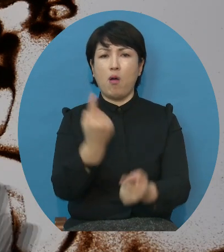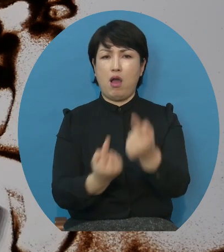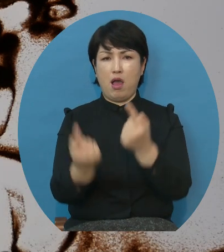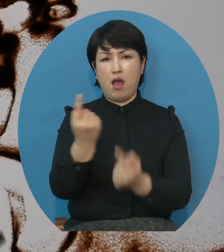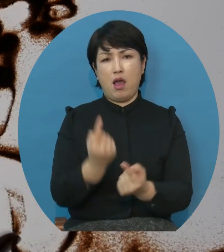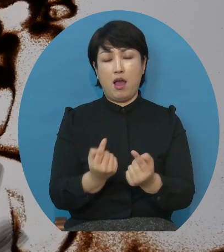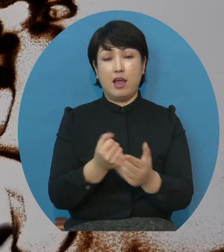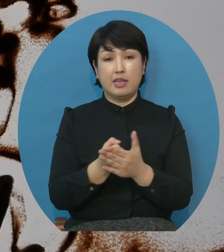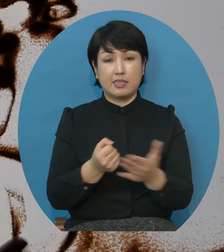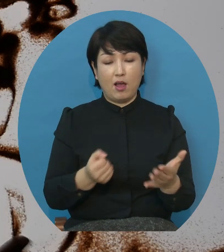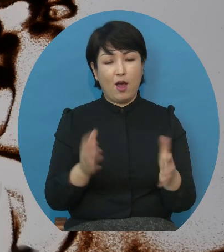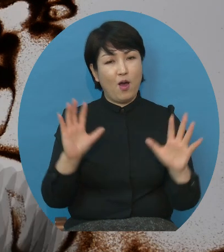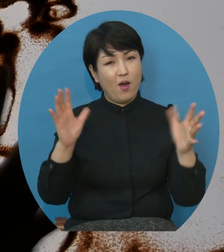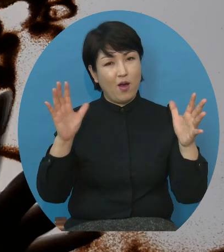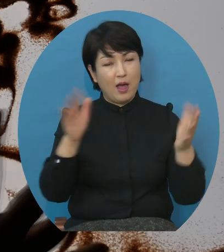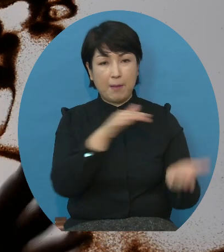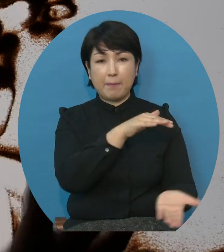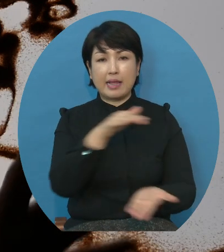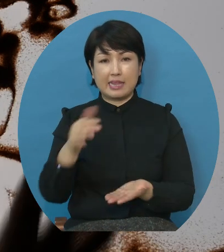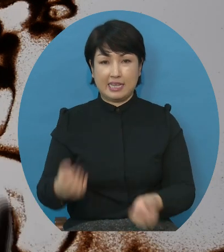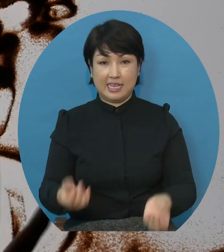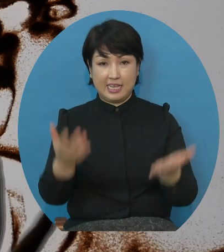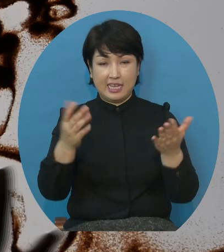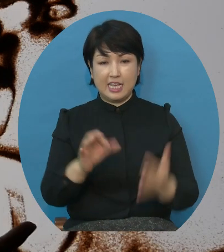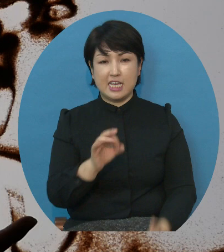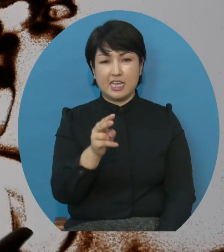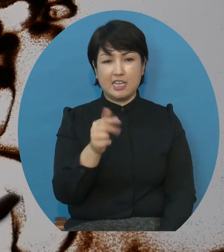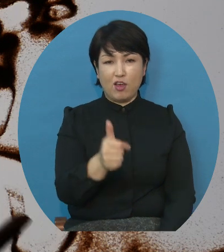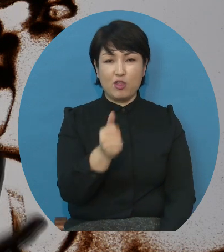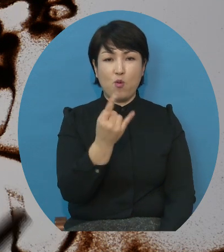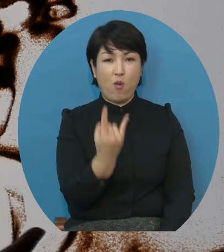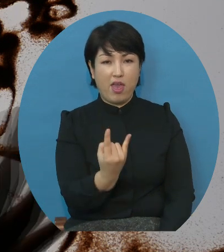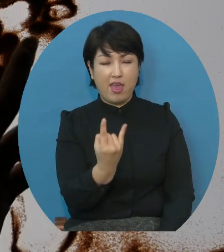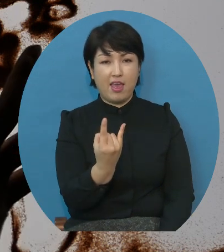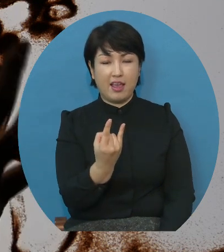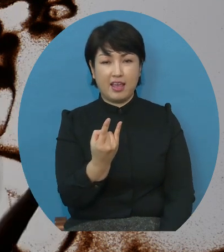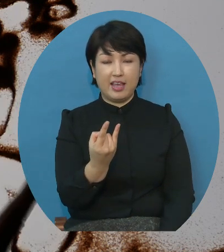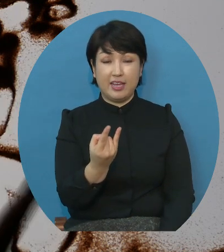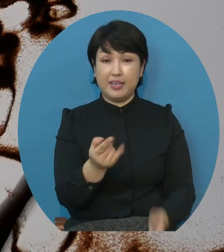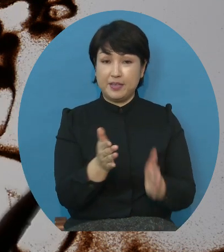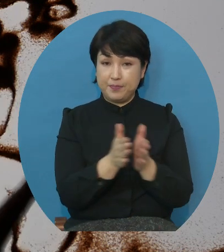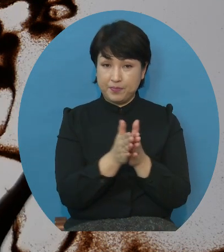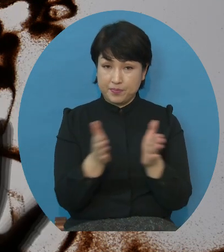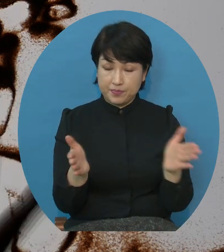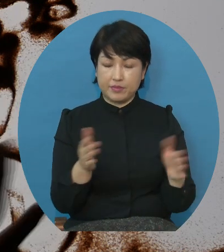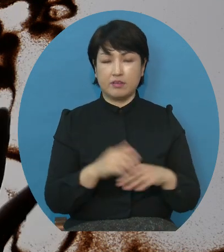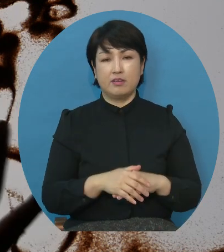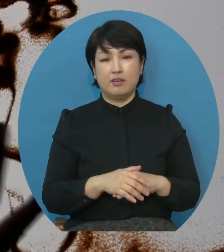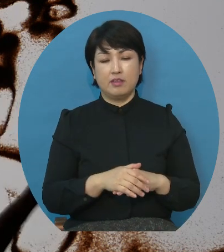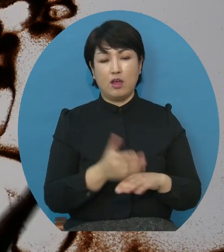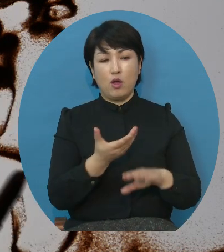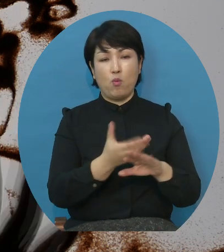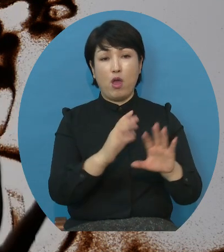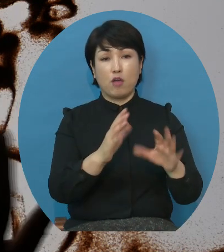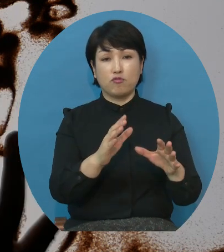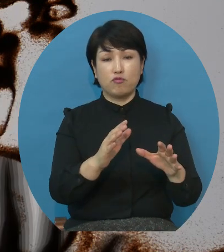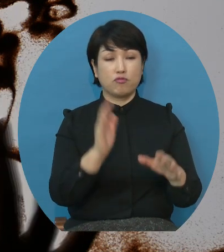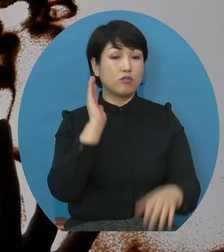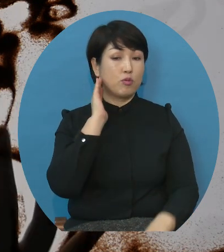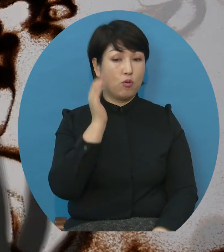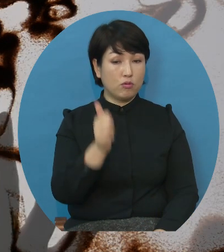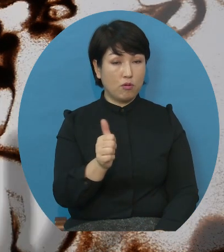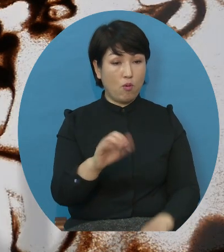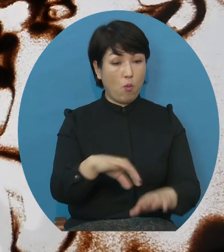그래서 환영 파티를 영국 연회를 베풀었다 이런 얘기죠 그러니까 외국 국가